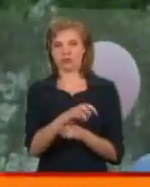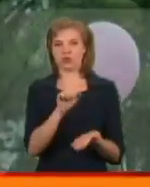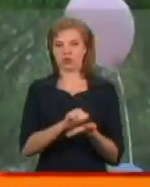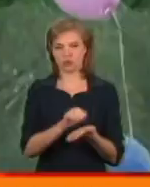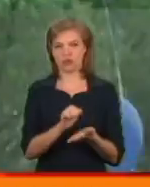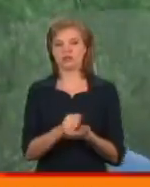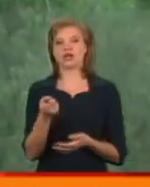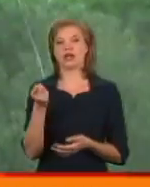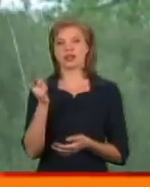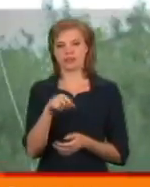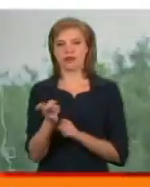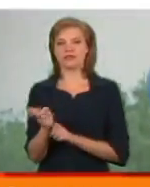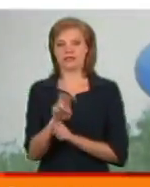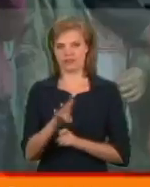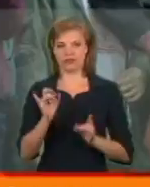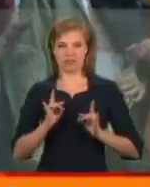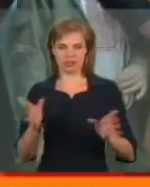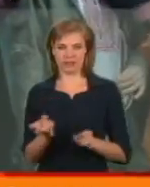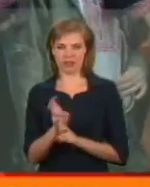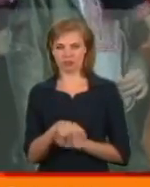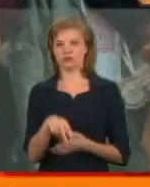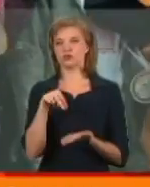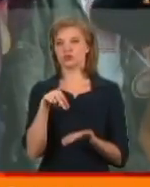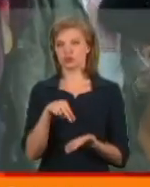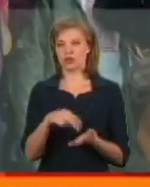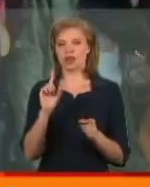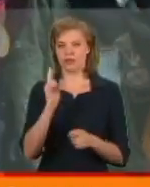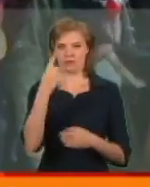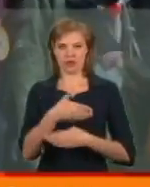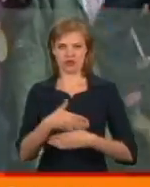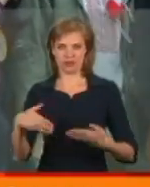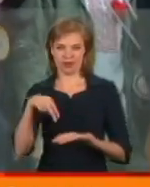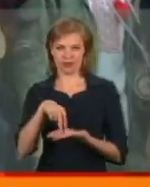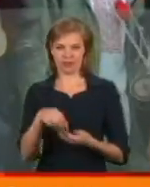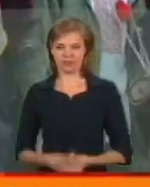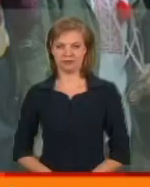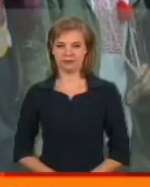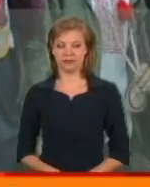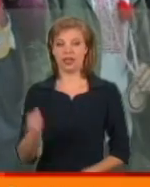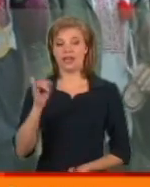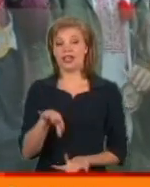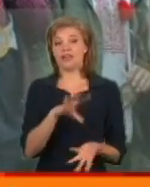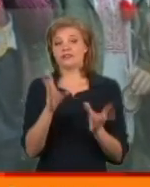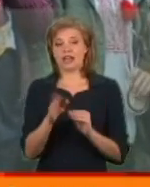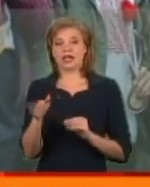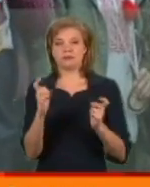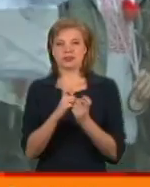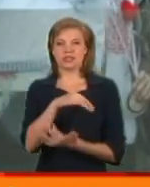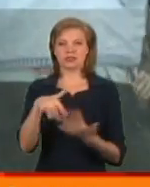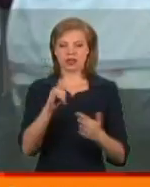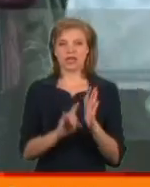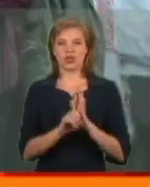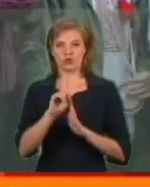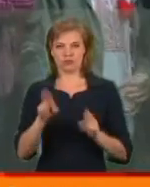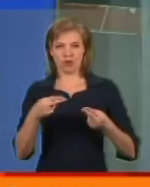журналісти, навіть з'явилася на святі. Стояла в перших рядах. Та й взагалі після скандалу і